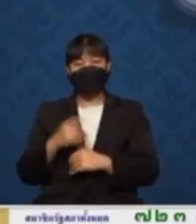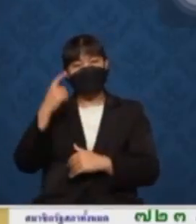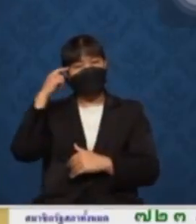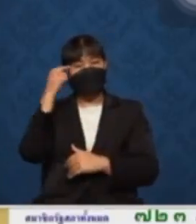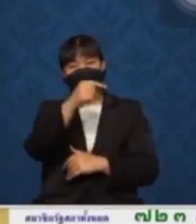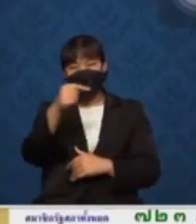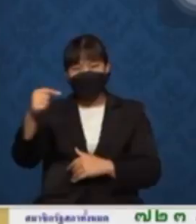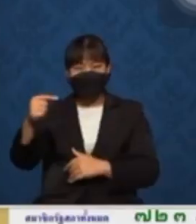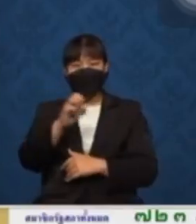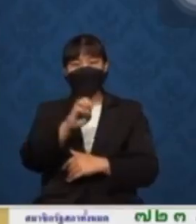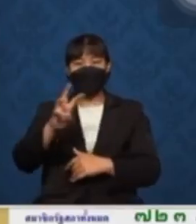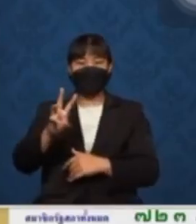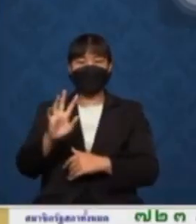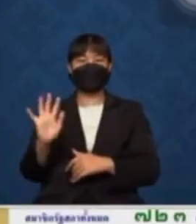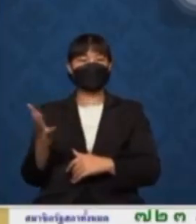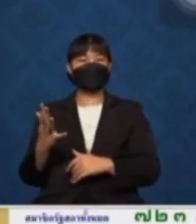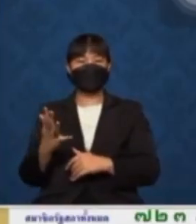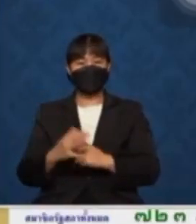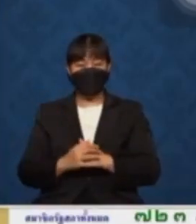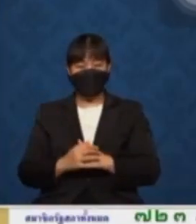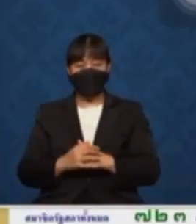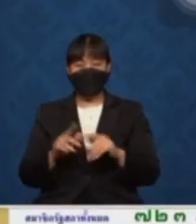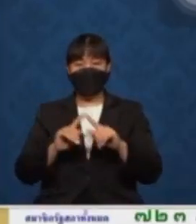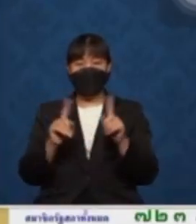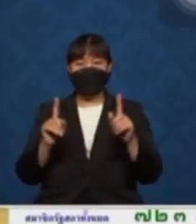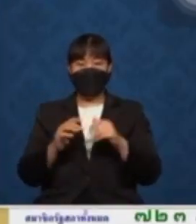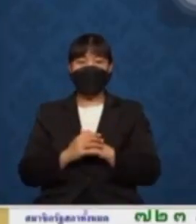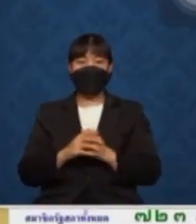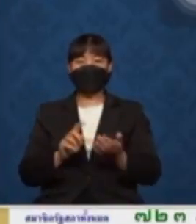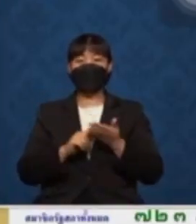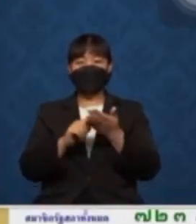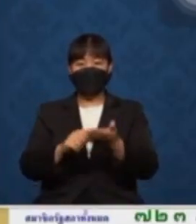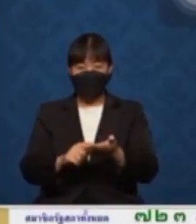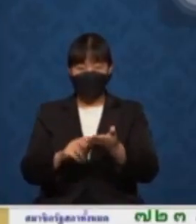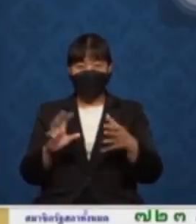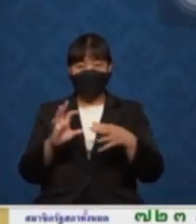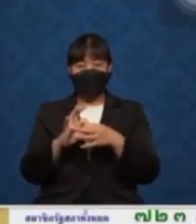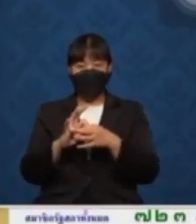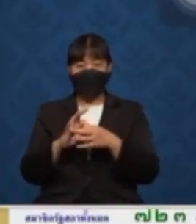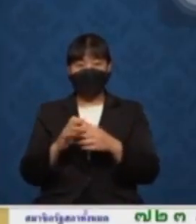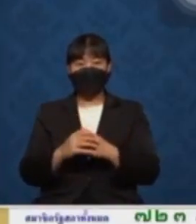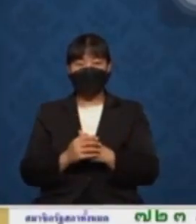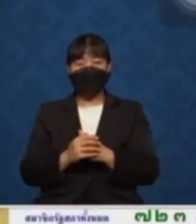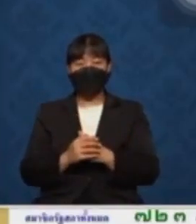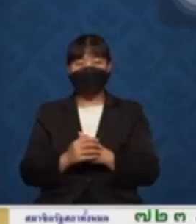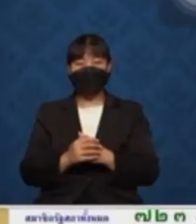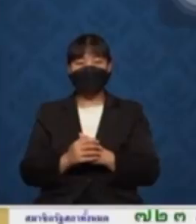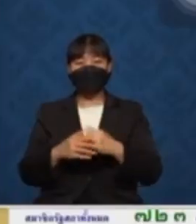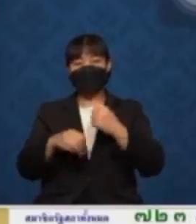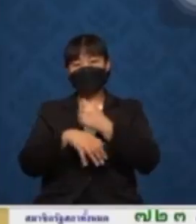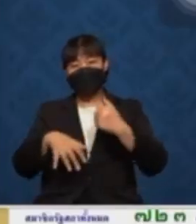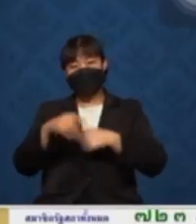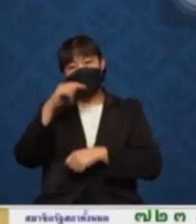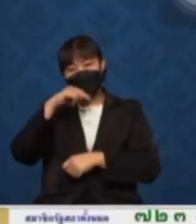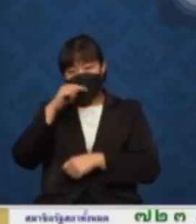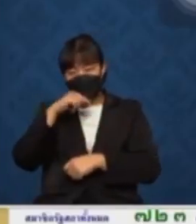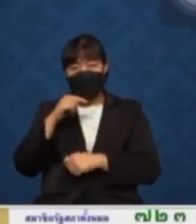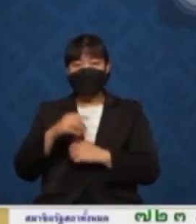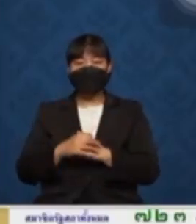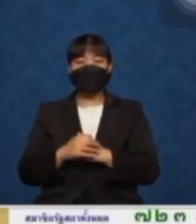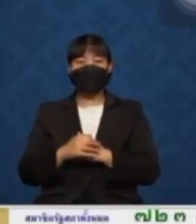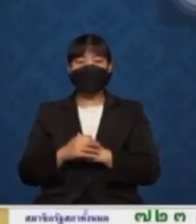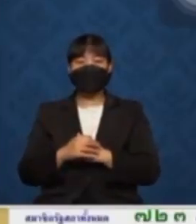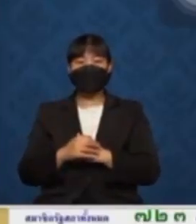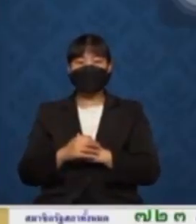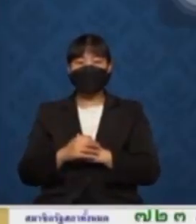ที่มีต่อวุฒิสภาชุดนี้เป็นการส่วนตัวแต่เป็นข้อเสนอด้วยหลักการที่ต้องการจะออกแบบโครงสร้างการเมืองไทยให้กระชับก้าวหน้าและมีประสิทธิภาพมาก